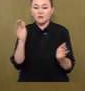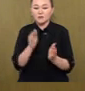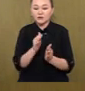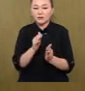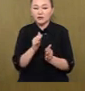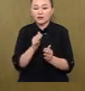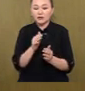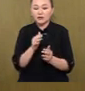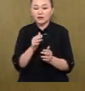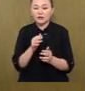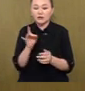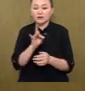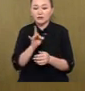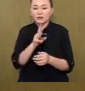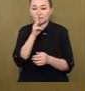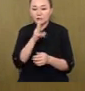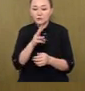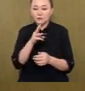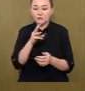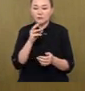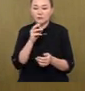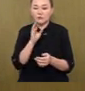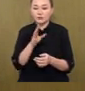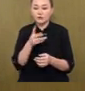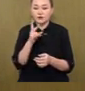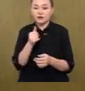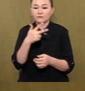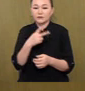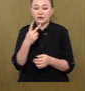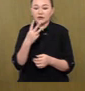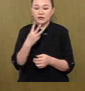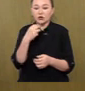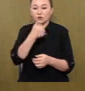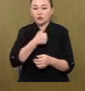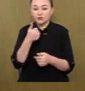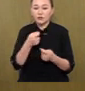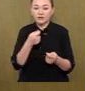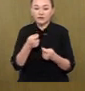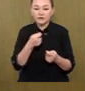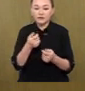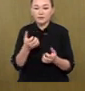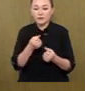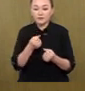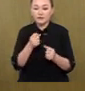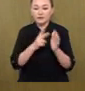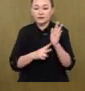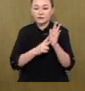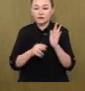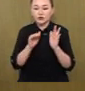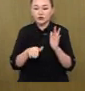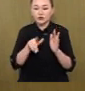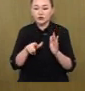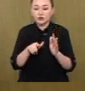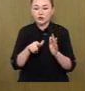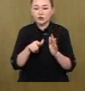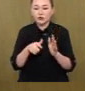Минимальный размер заработной платы на 2023 год правительством, значит, принят 70 тысяч